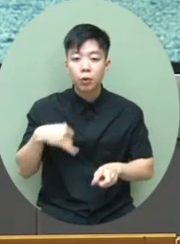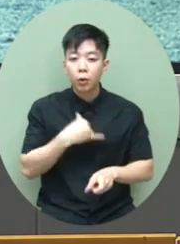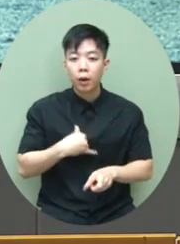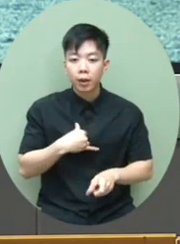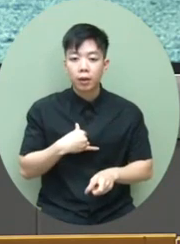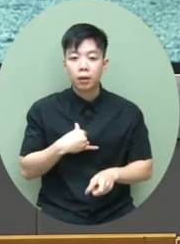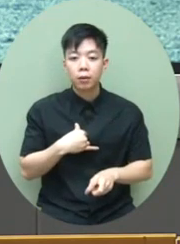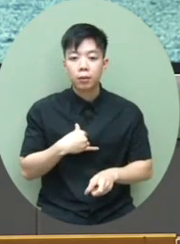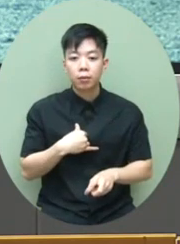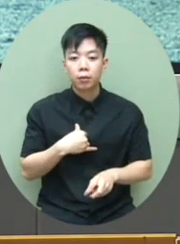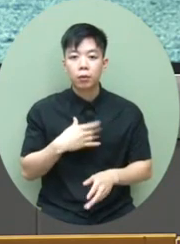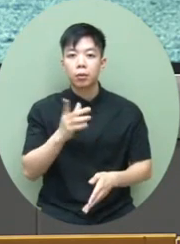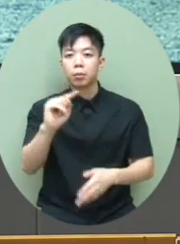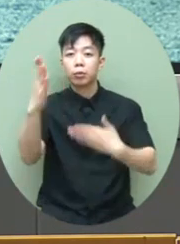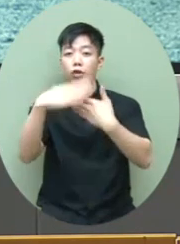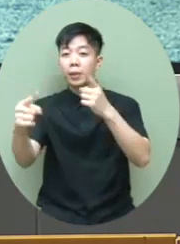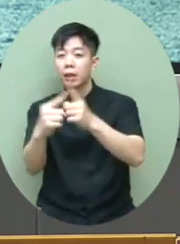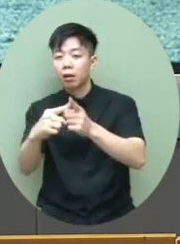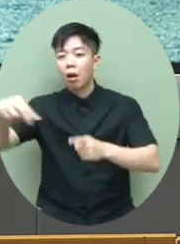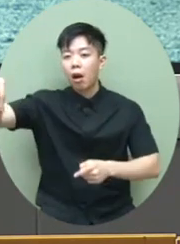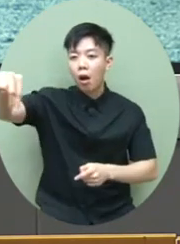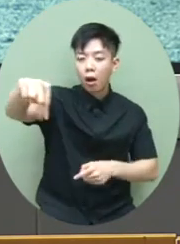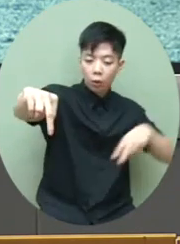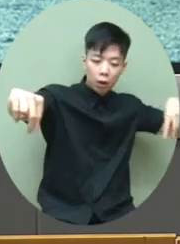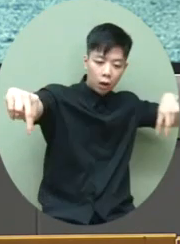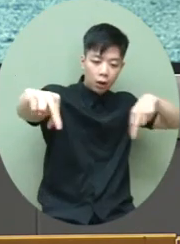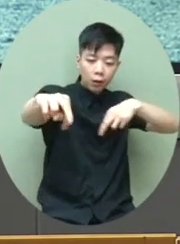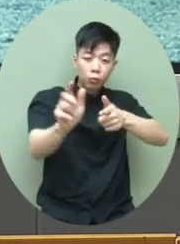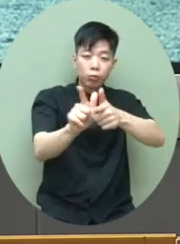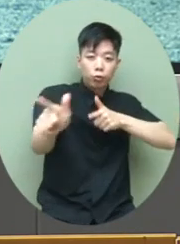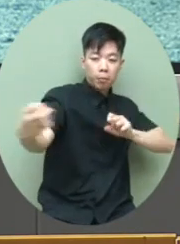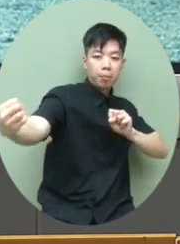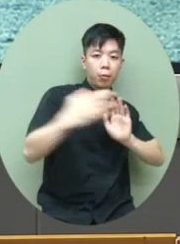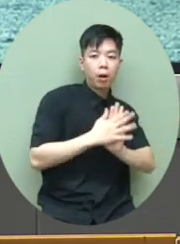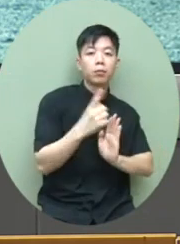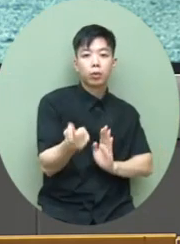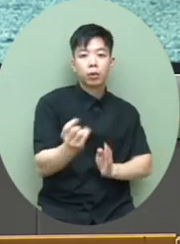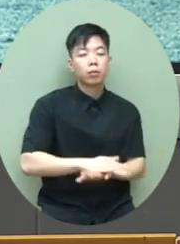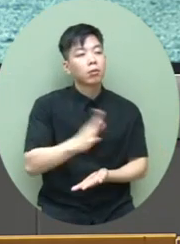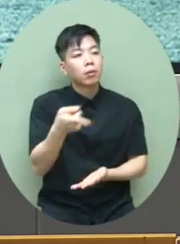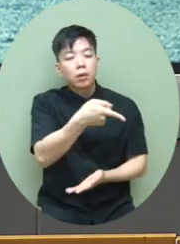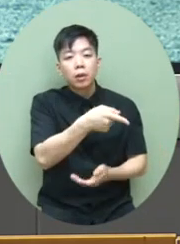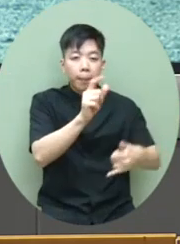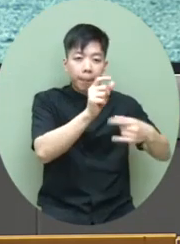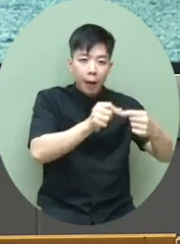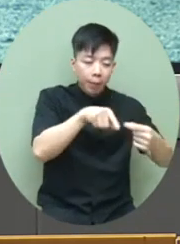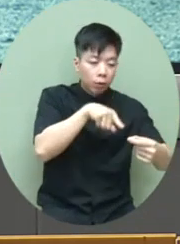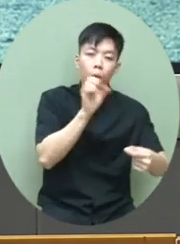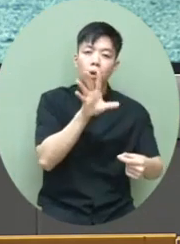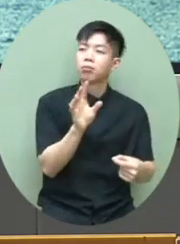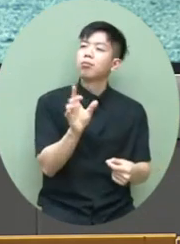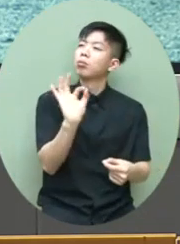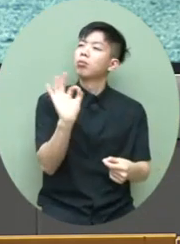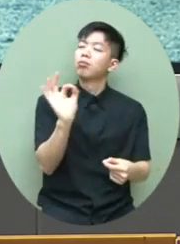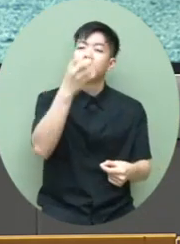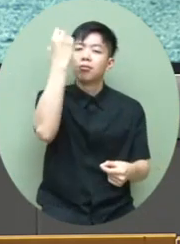離，有時人家走過啊都不出奇，那他暫時他就沒有記得有這些情況，那我們都要看